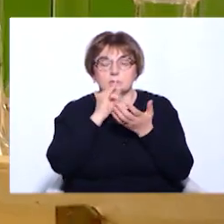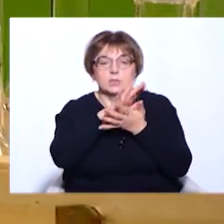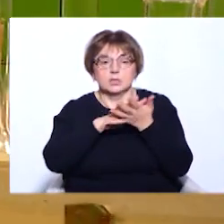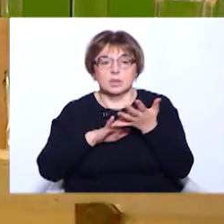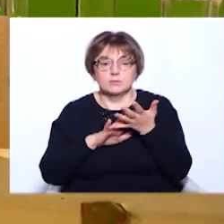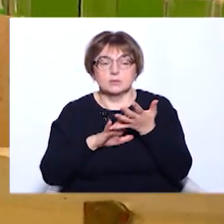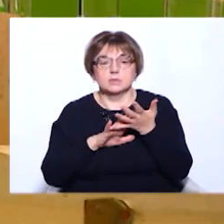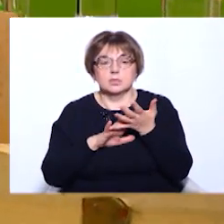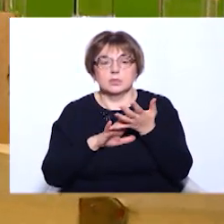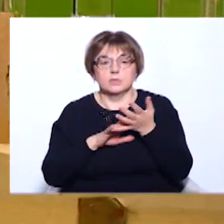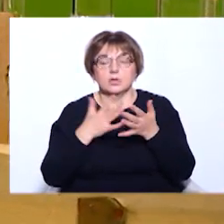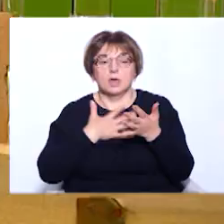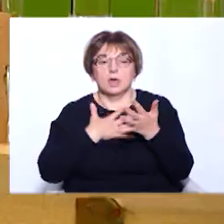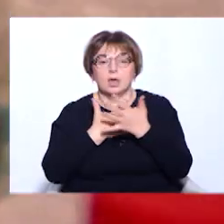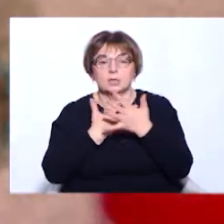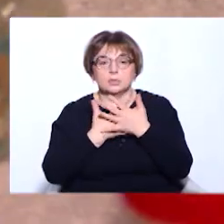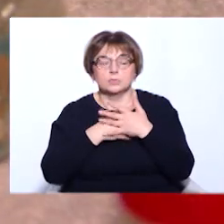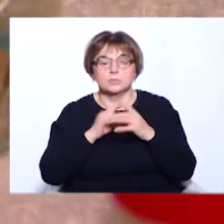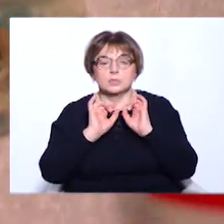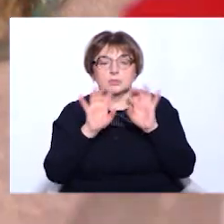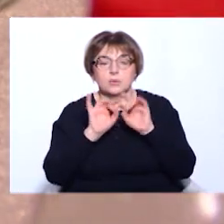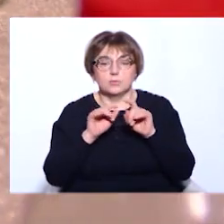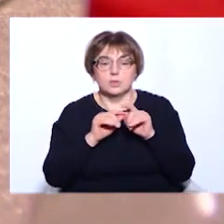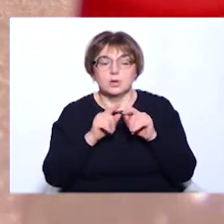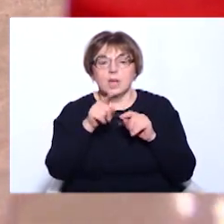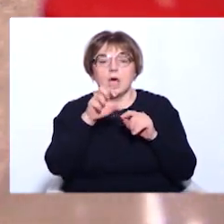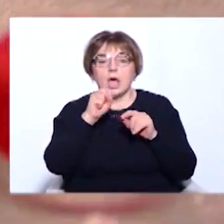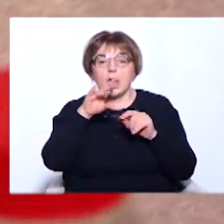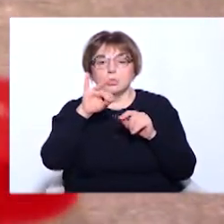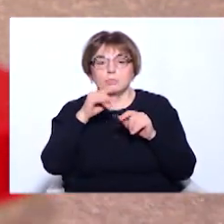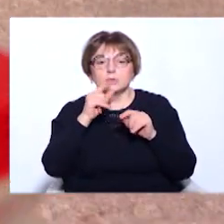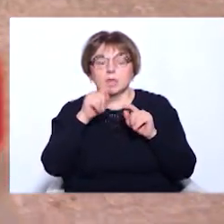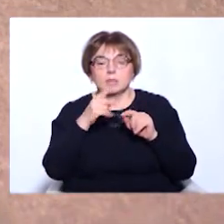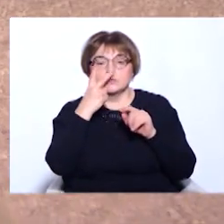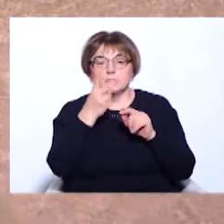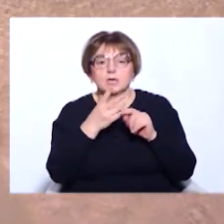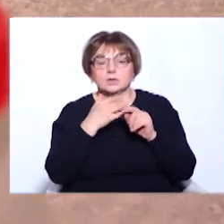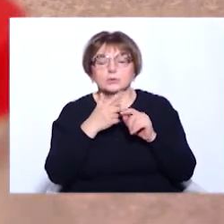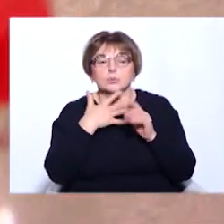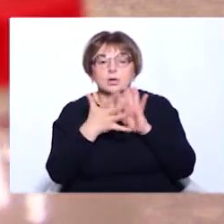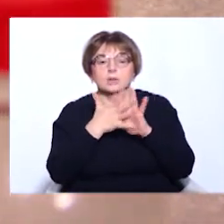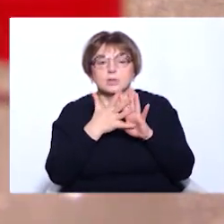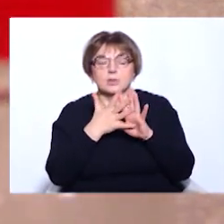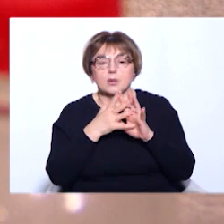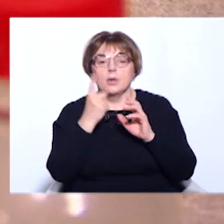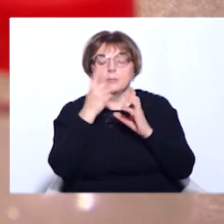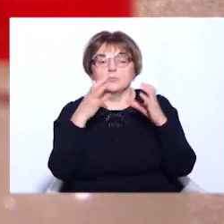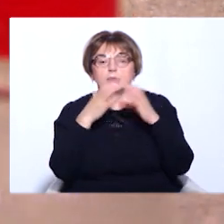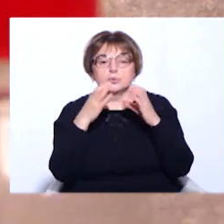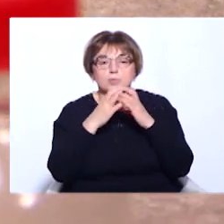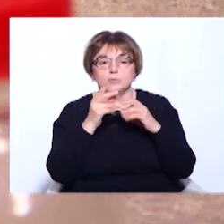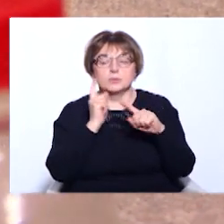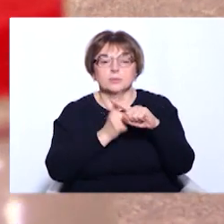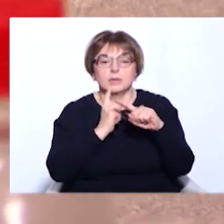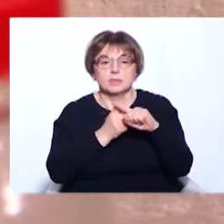გავაგრძელოთ, ესე იგი, აქტიურობაზე საუბარი, ესე იგი ალუმინი ამფოტერულია, გასაგებია, მაგრამ პირველი ჯგუფის მეტალები,